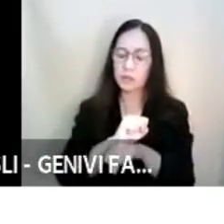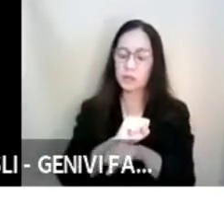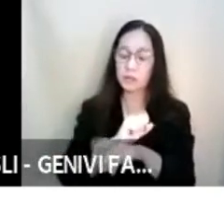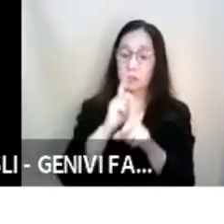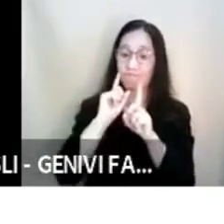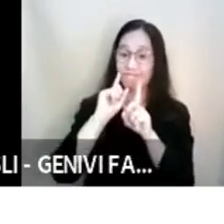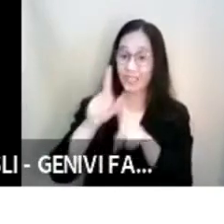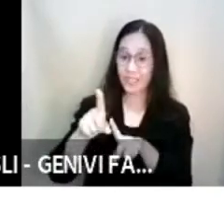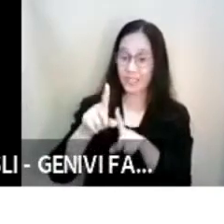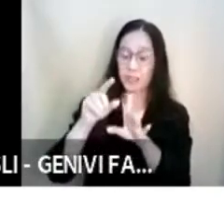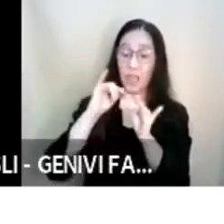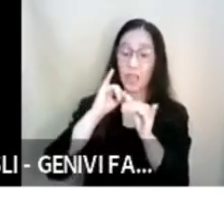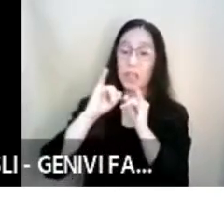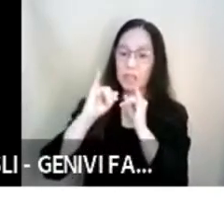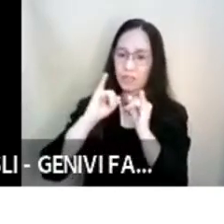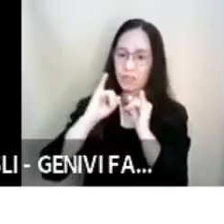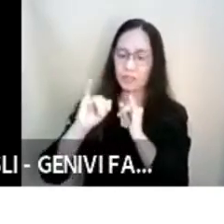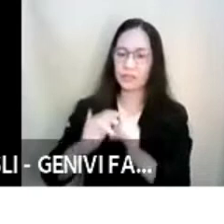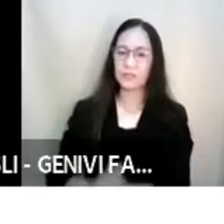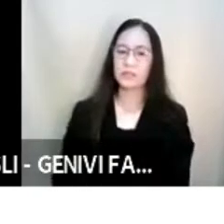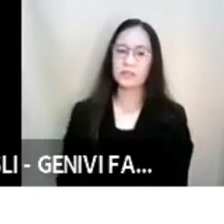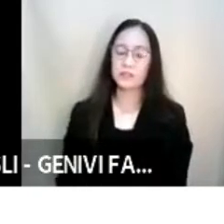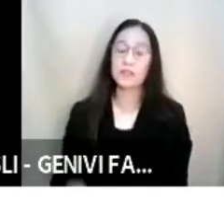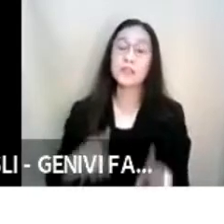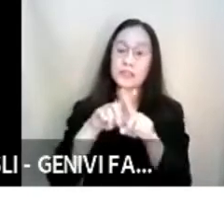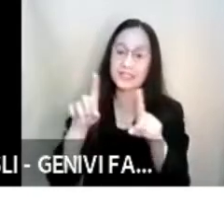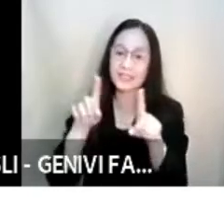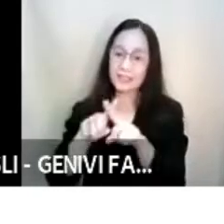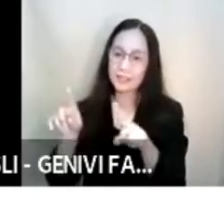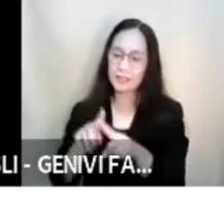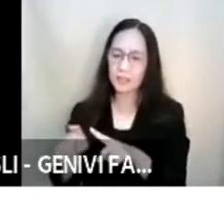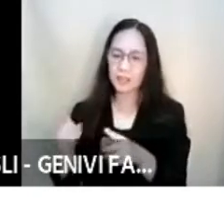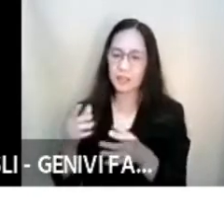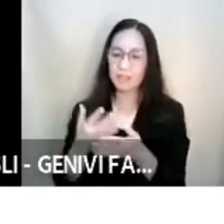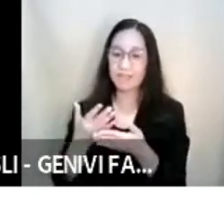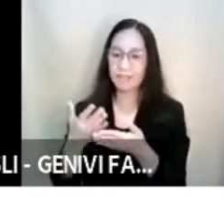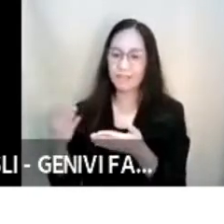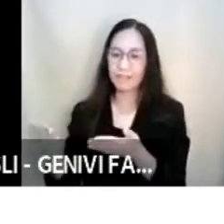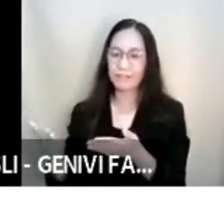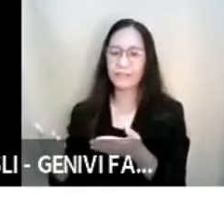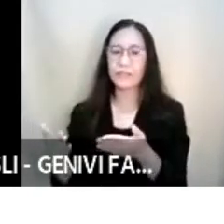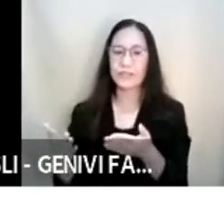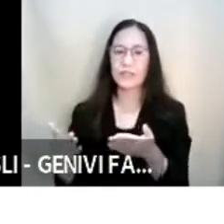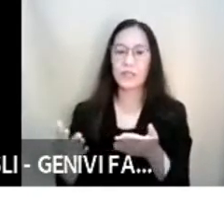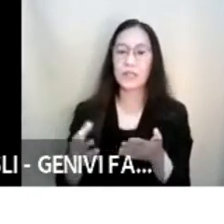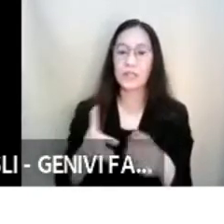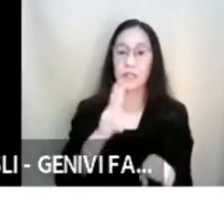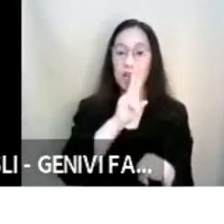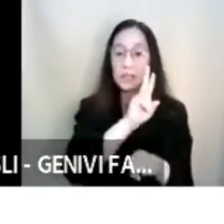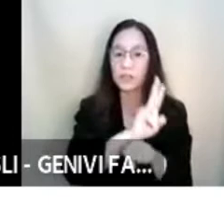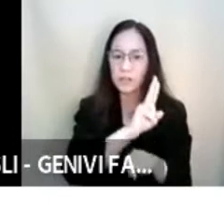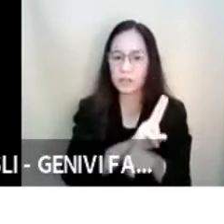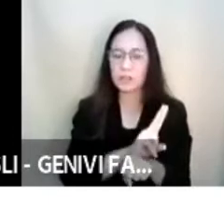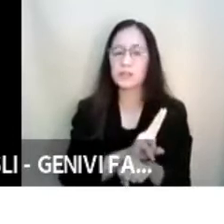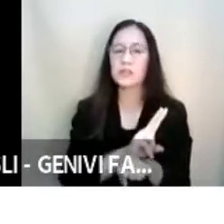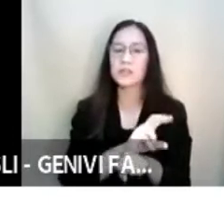sa interview. Yun yung mga iba't ibang bagay na actual vocational and occupational skills